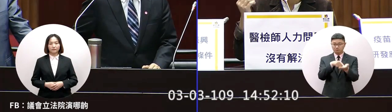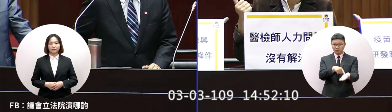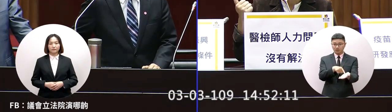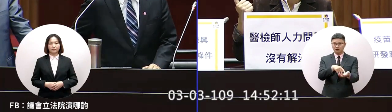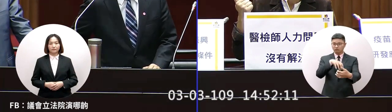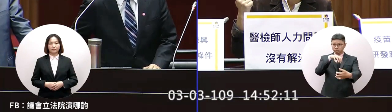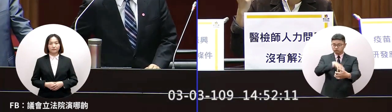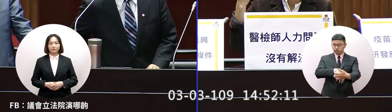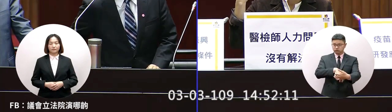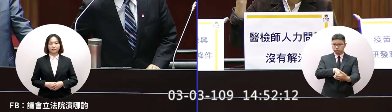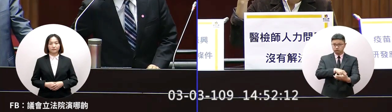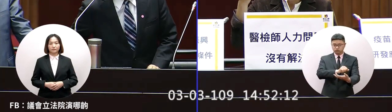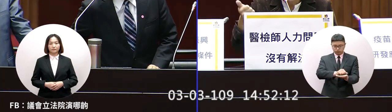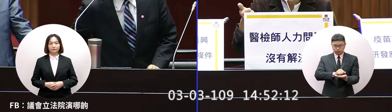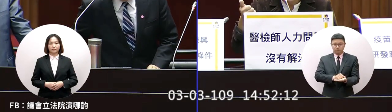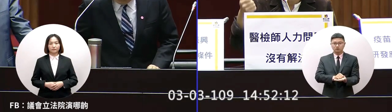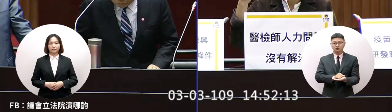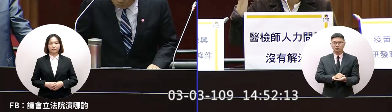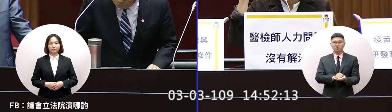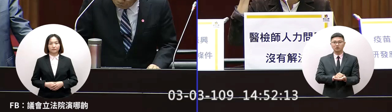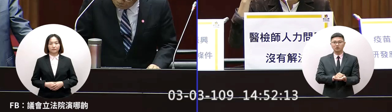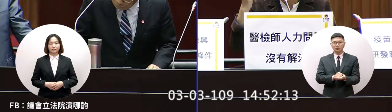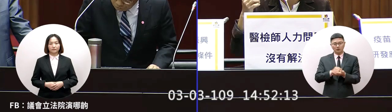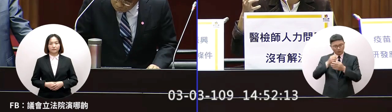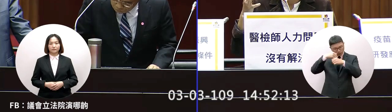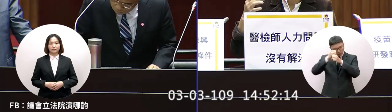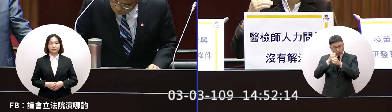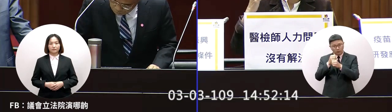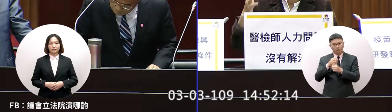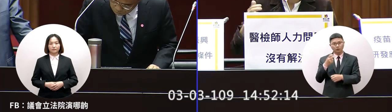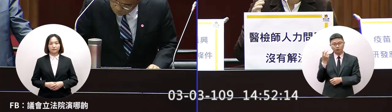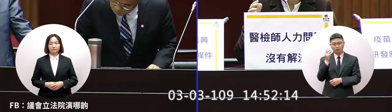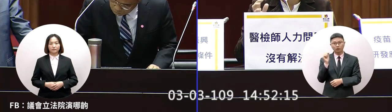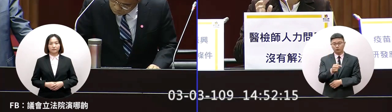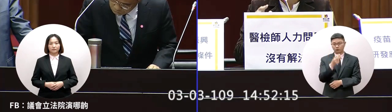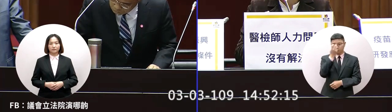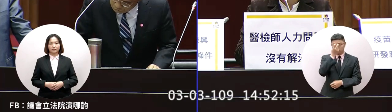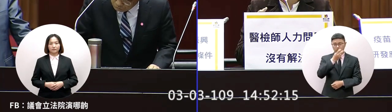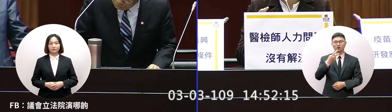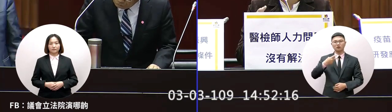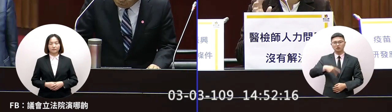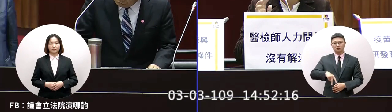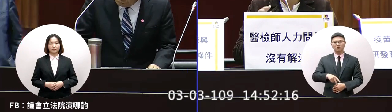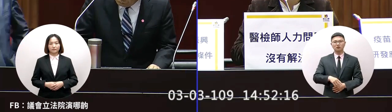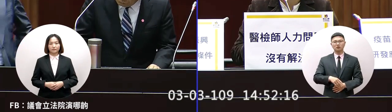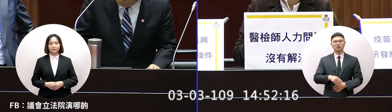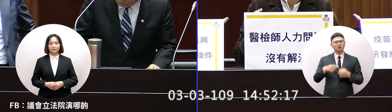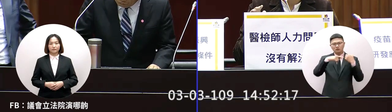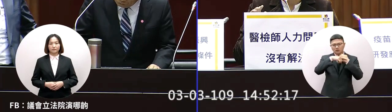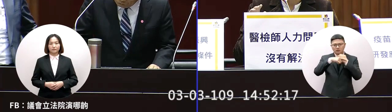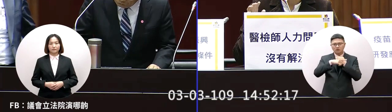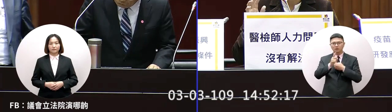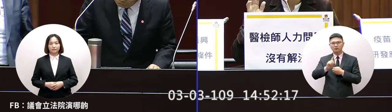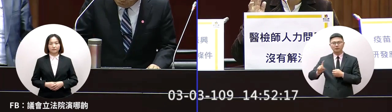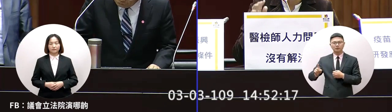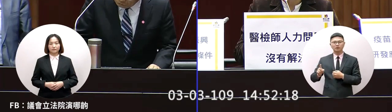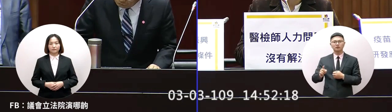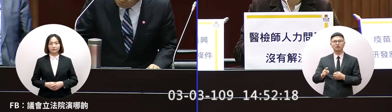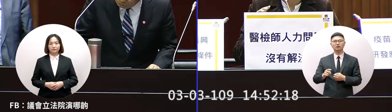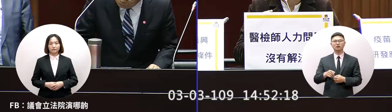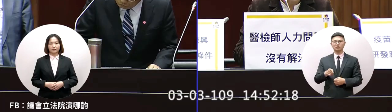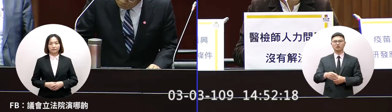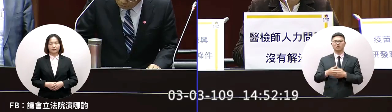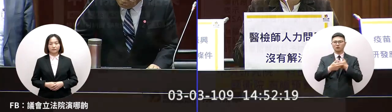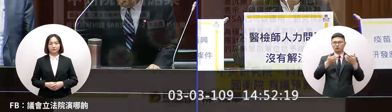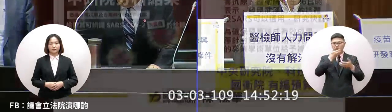是在快筛或者是在相关研究有看到这个卫